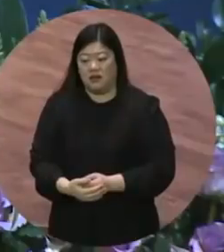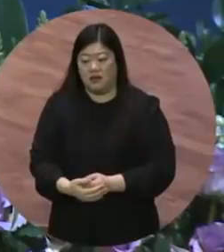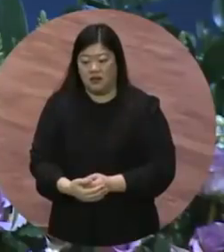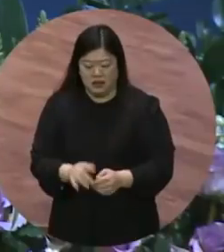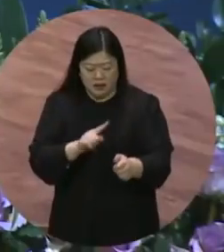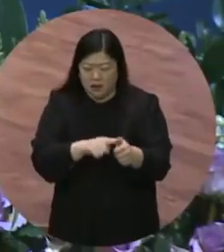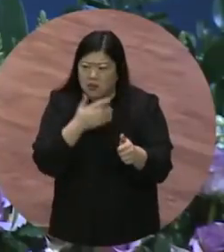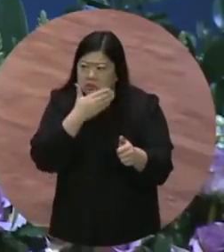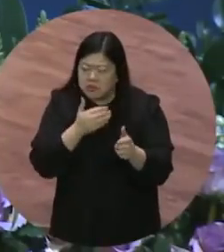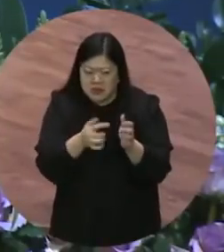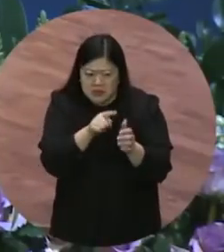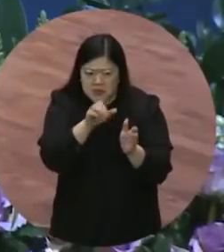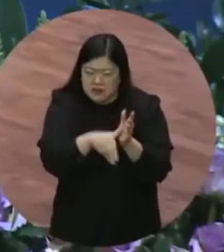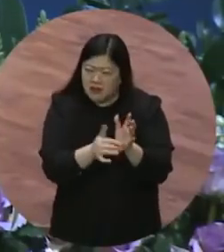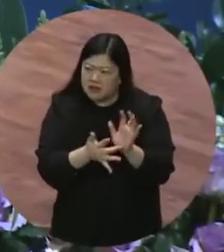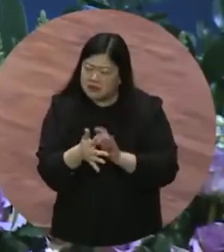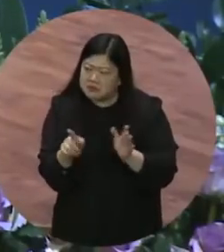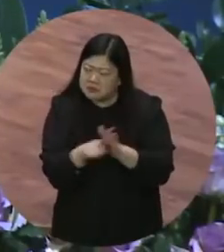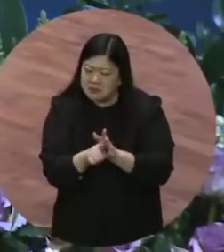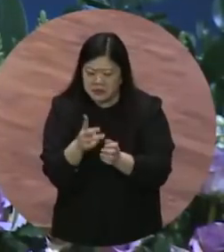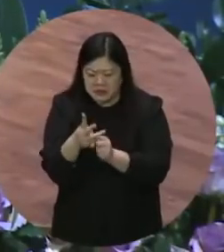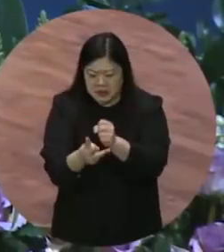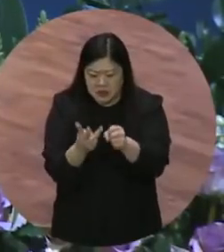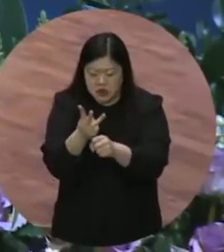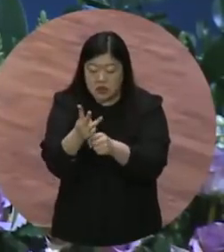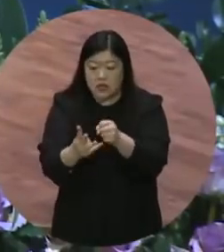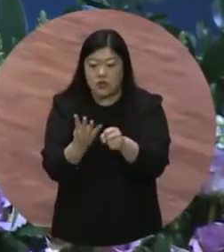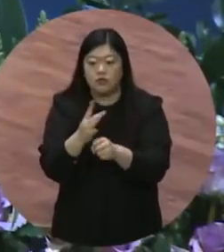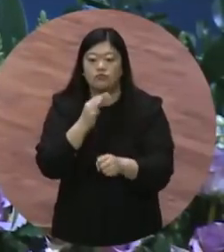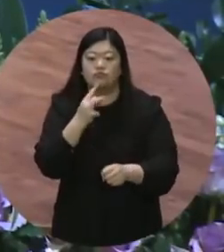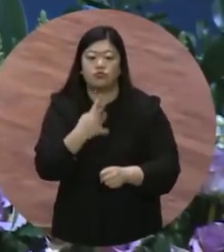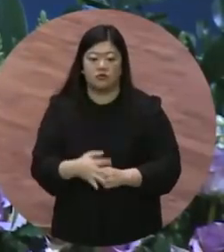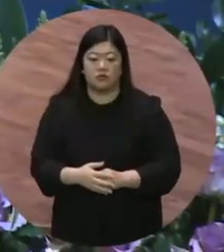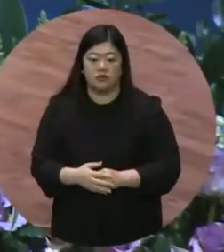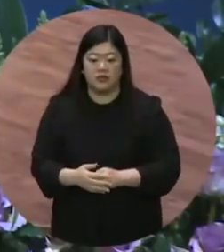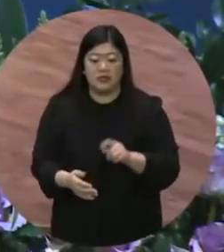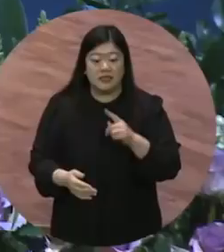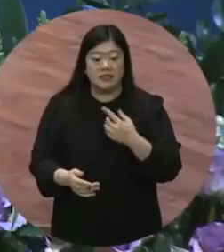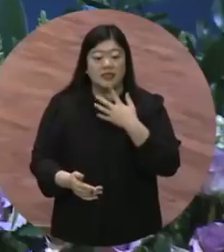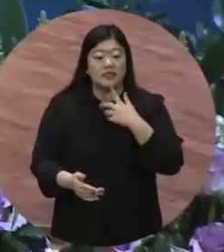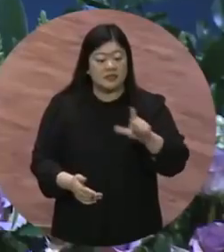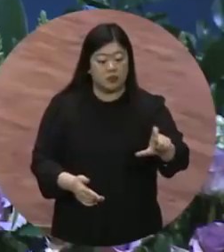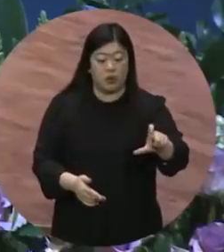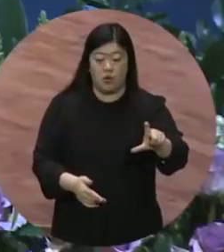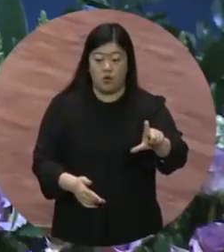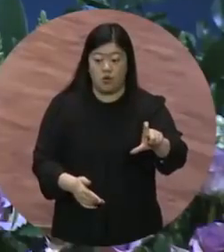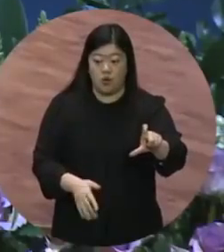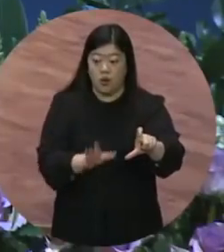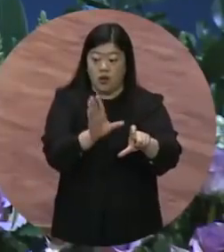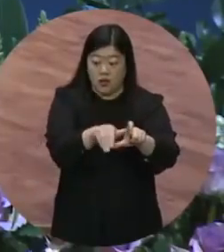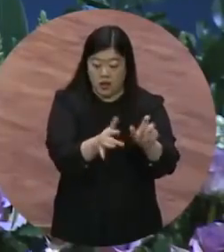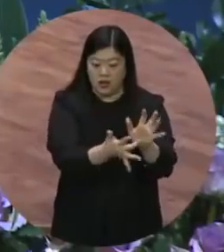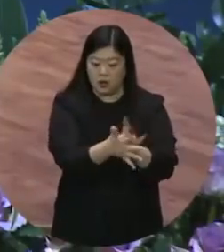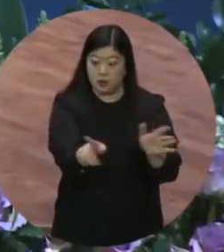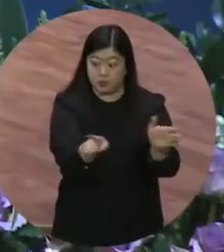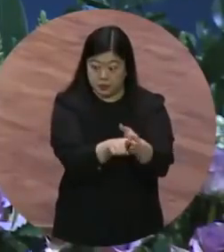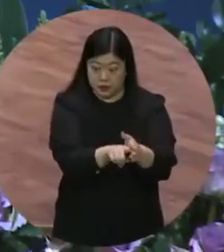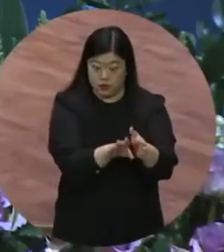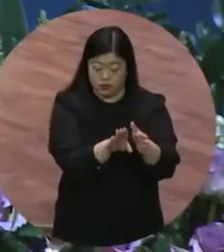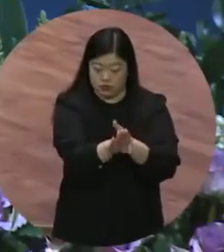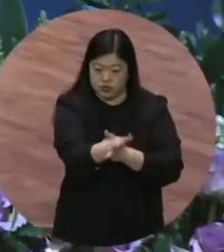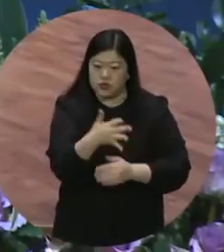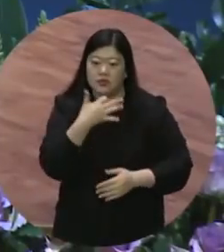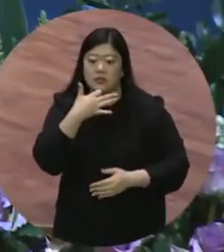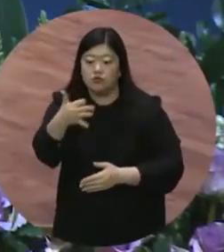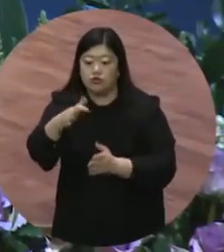교육시키길래 디모데가 복음 받고 15세에 복음 받고 19세에 바울과 한 팀이 돼서 유럽을 복음화시킨 일에